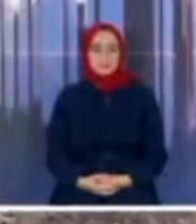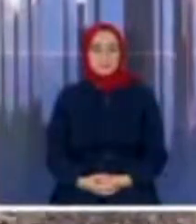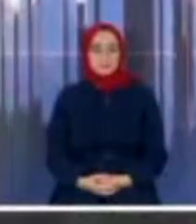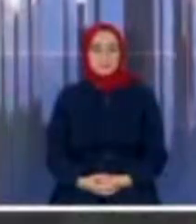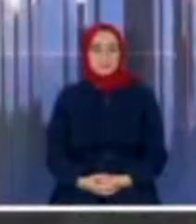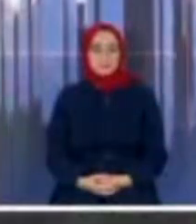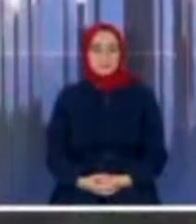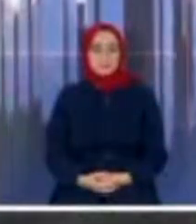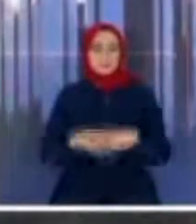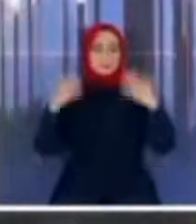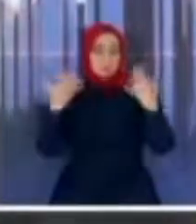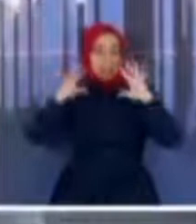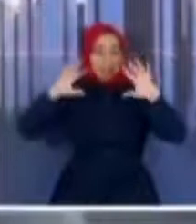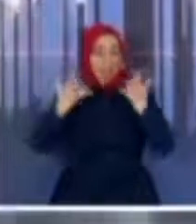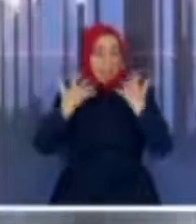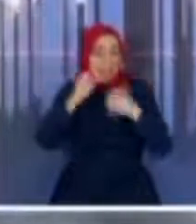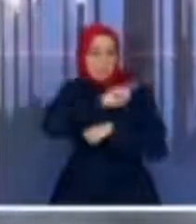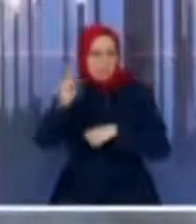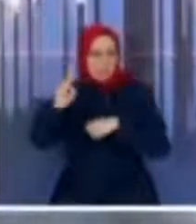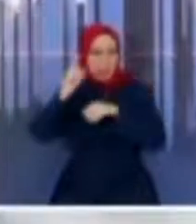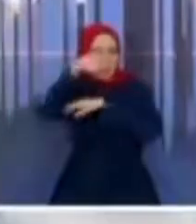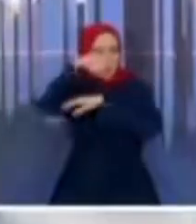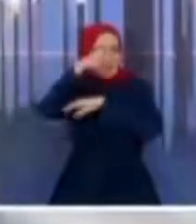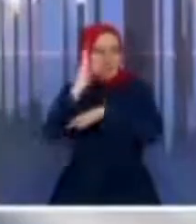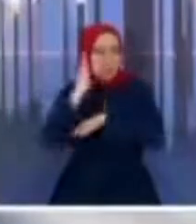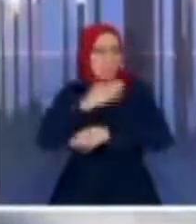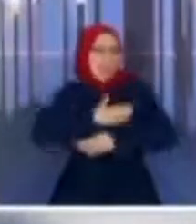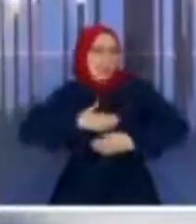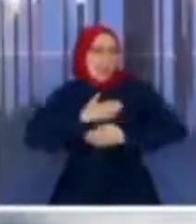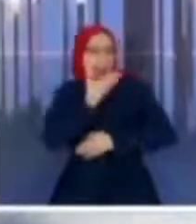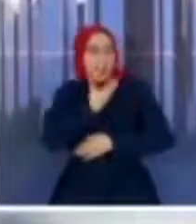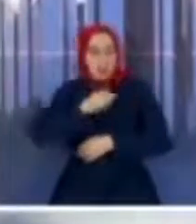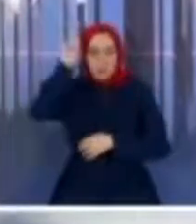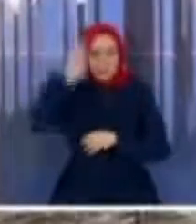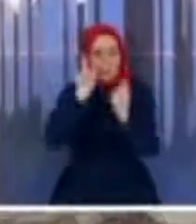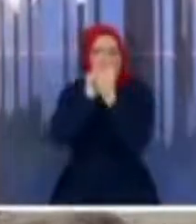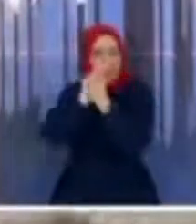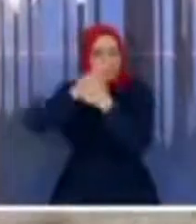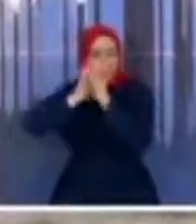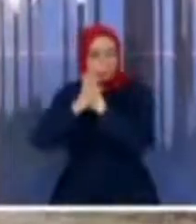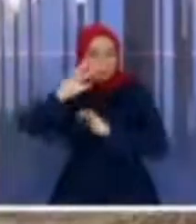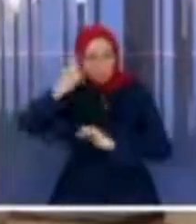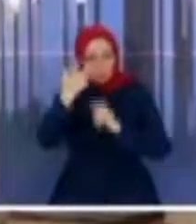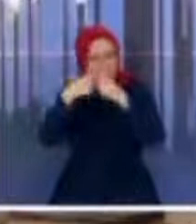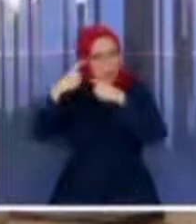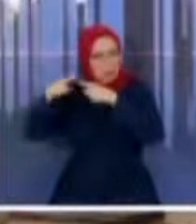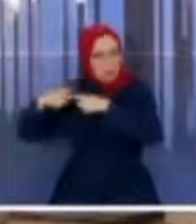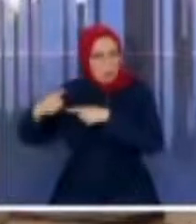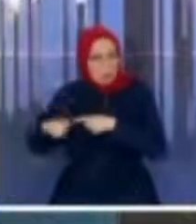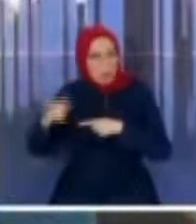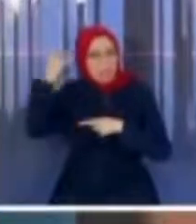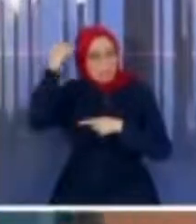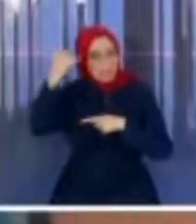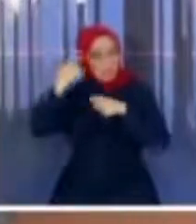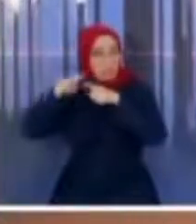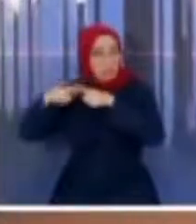رحلة علاش لا في ولاية باجة كانت ممتعة، قابلنا فيها ثلاثة جمعيات توجهاتها مختلفة قدمت مبادرات قيمة